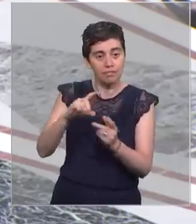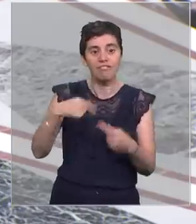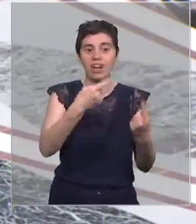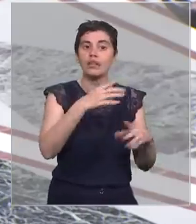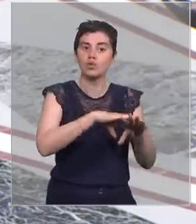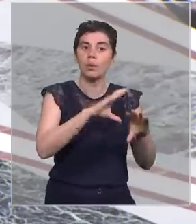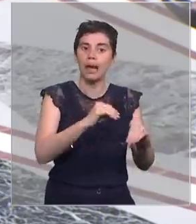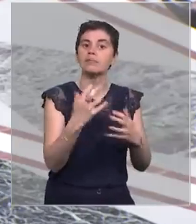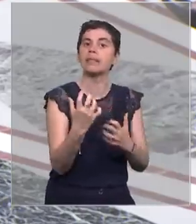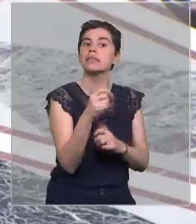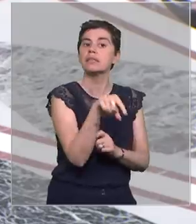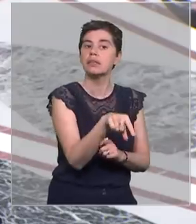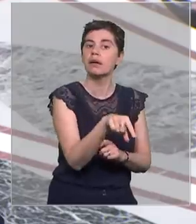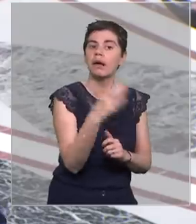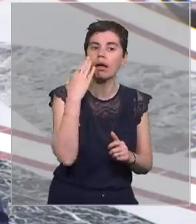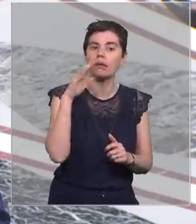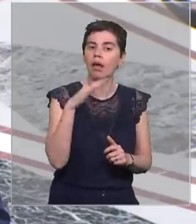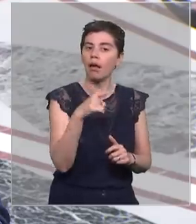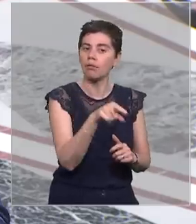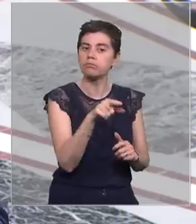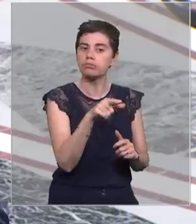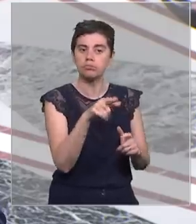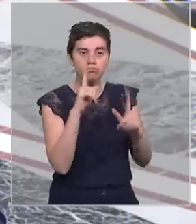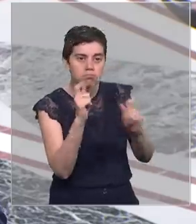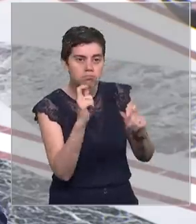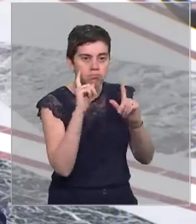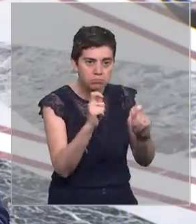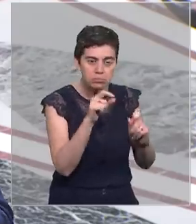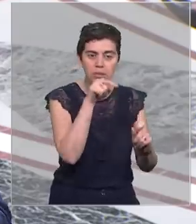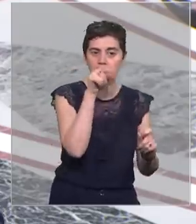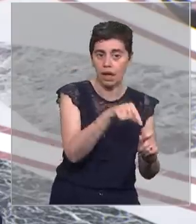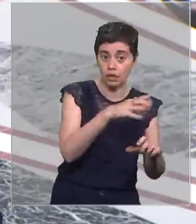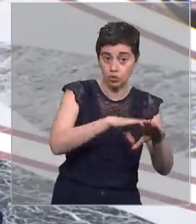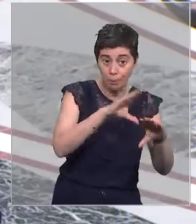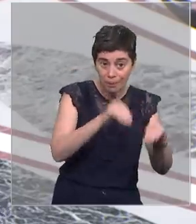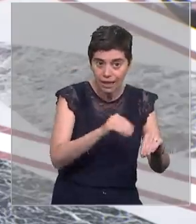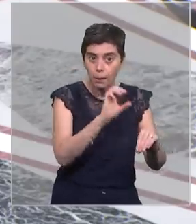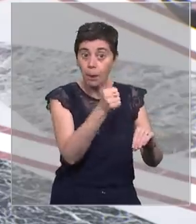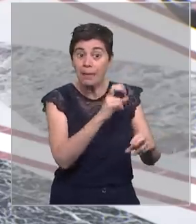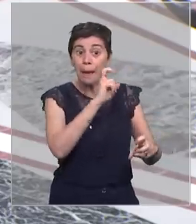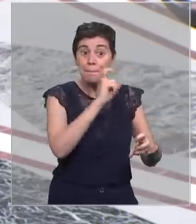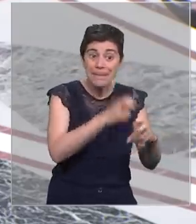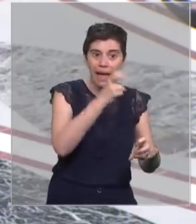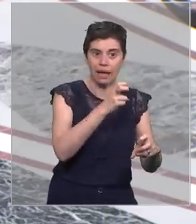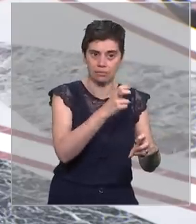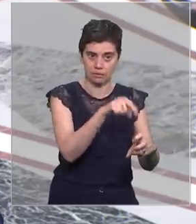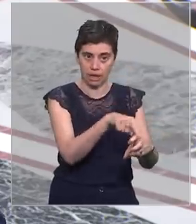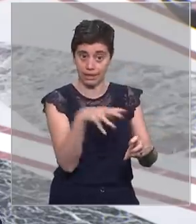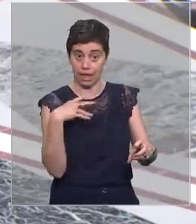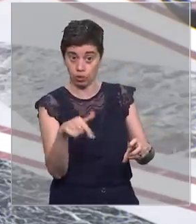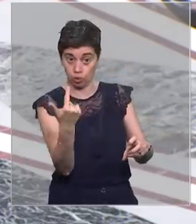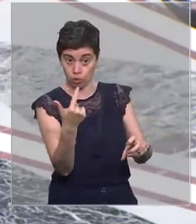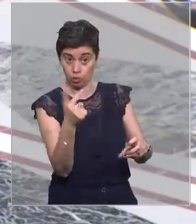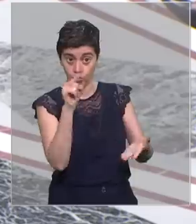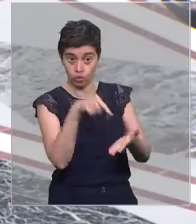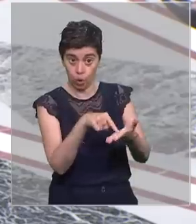et vous connaissez toute son attention pour votre territoire. Il a posé à Ducos le mois dernier la première pierre d'une des 12 structures d'accompagnement